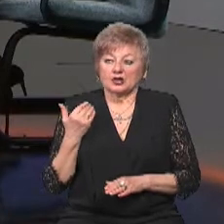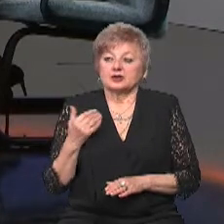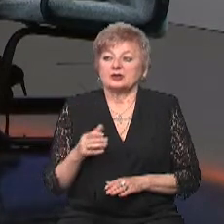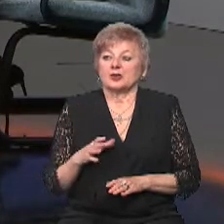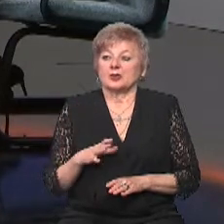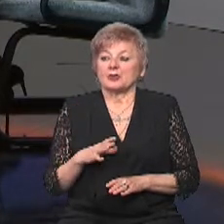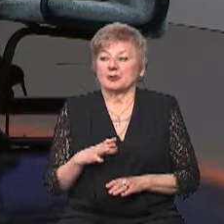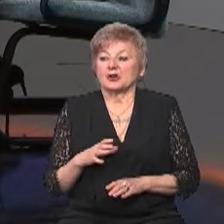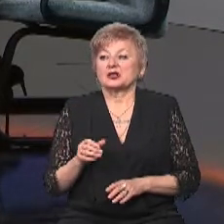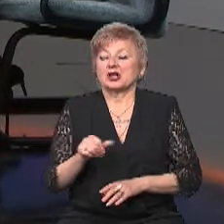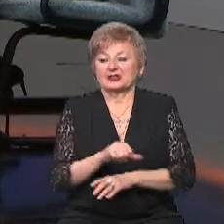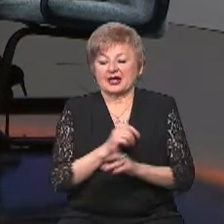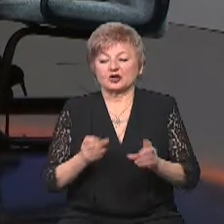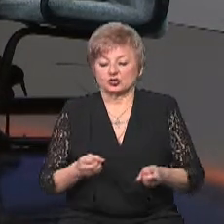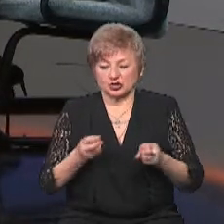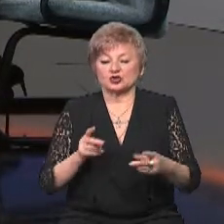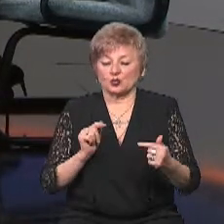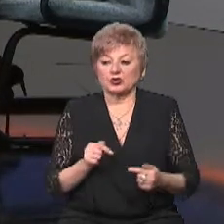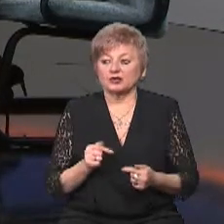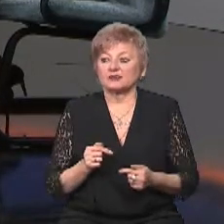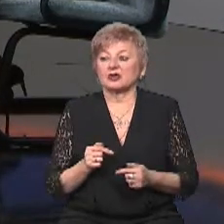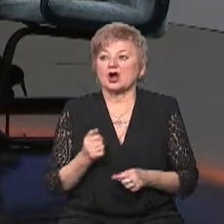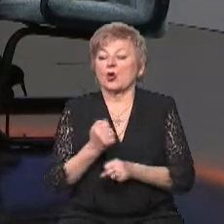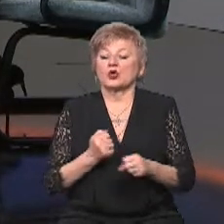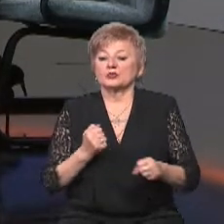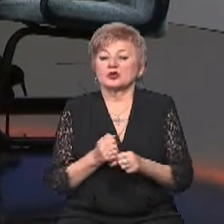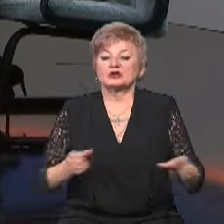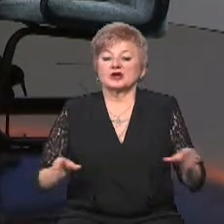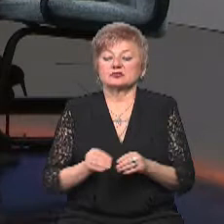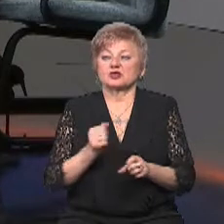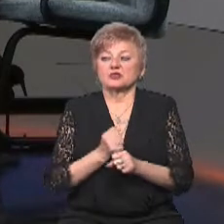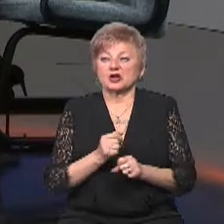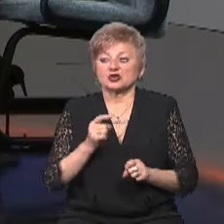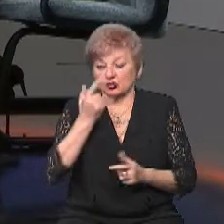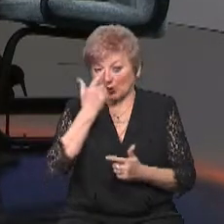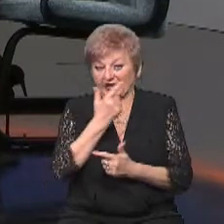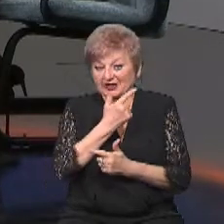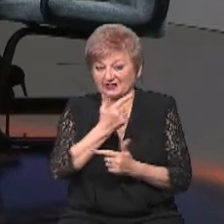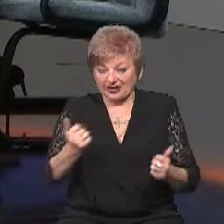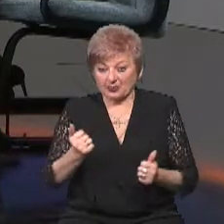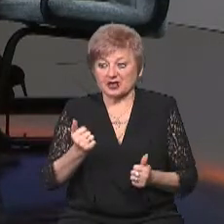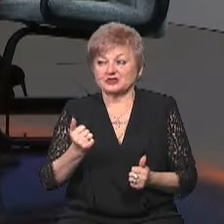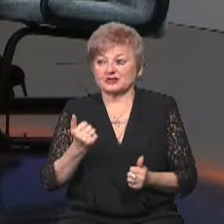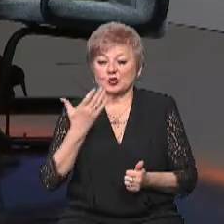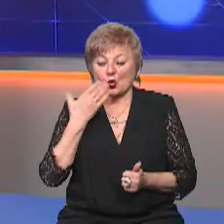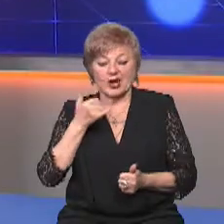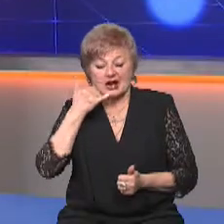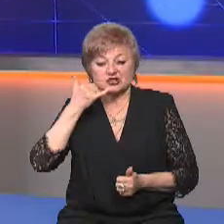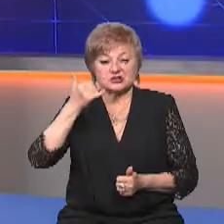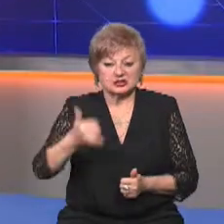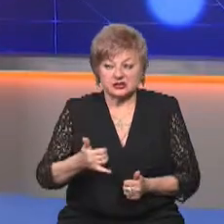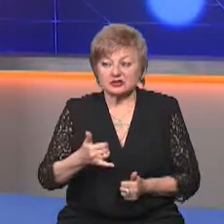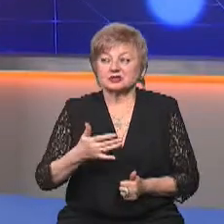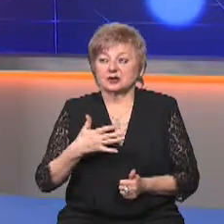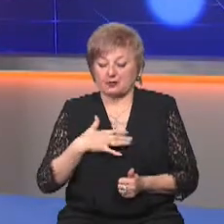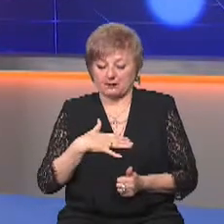протидії наркозлочинності така напрацьована співпраця, що інформацію, яку нам повідомляли на гарячу лінію, ми